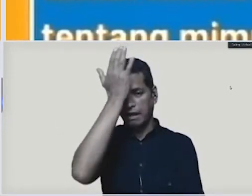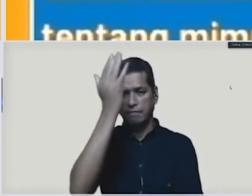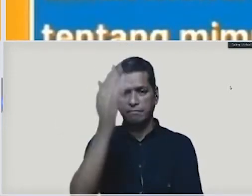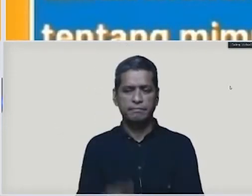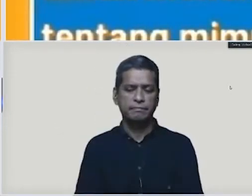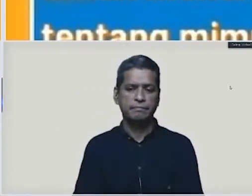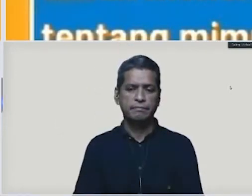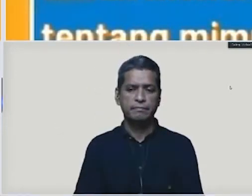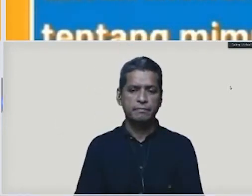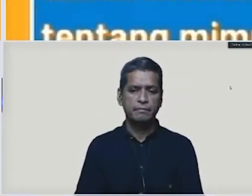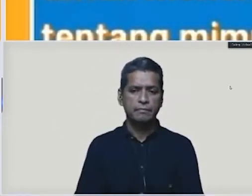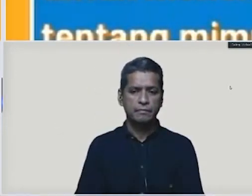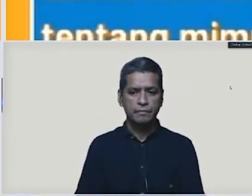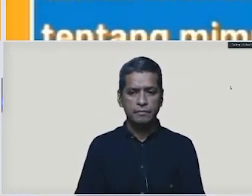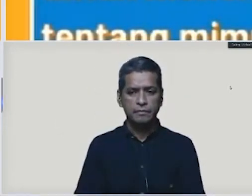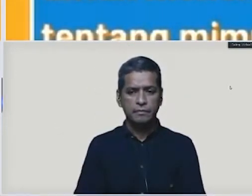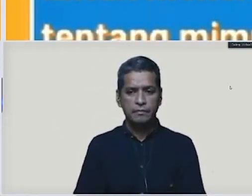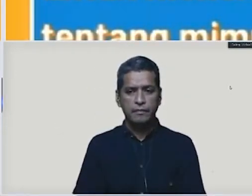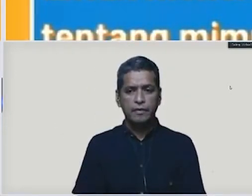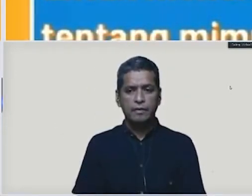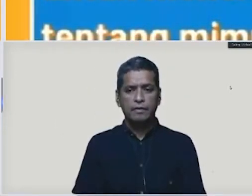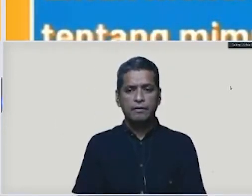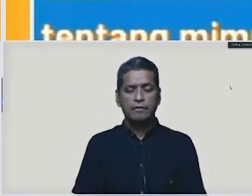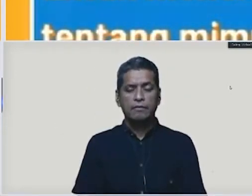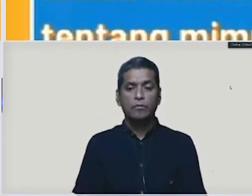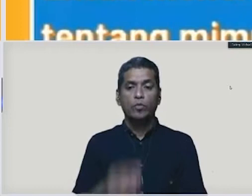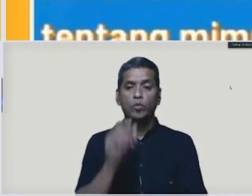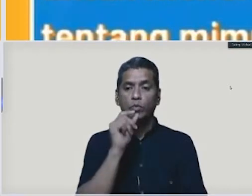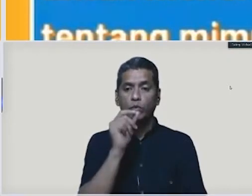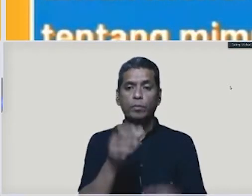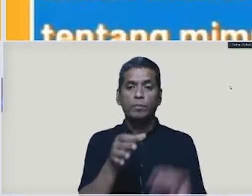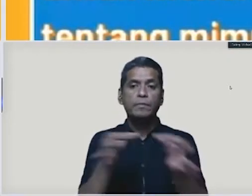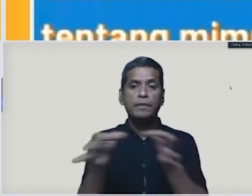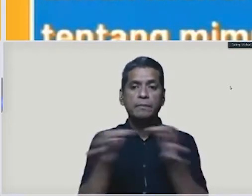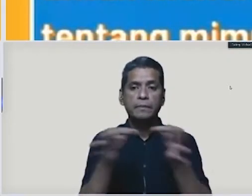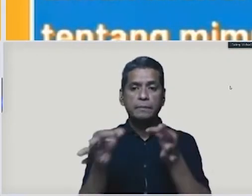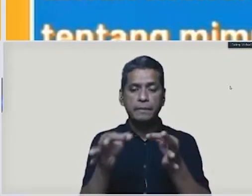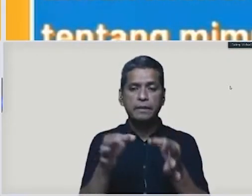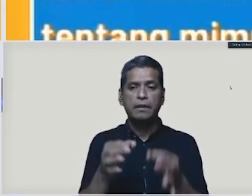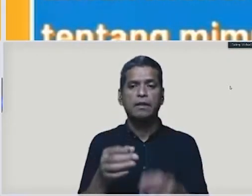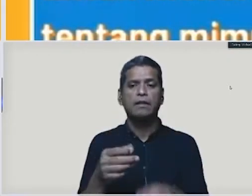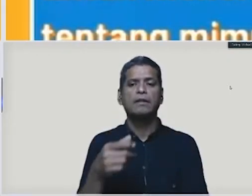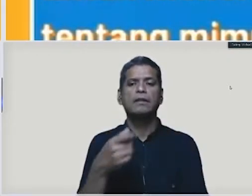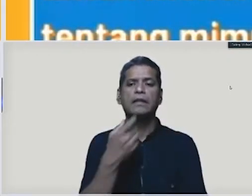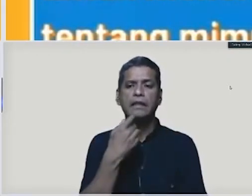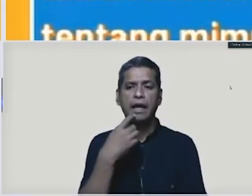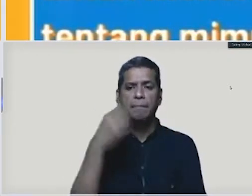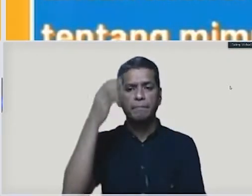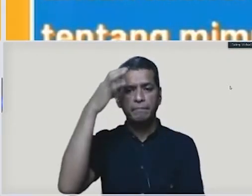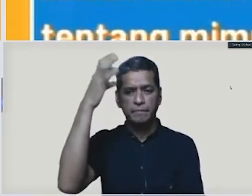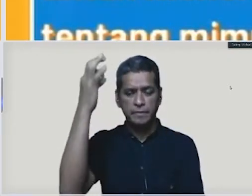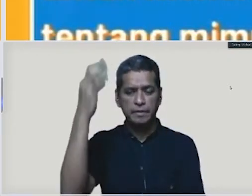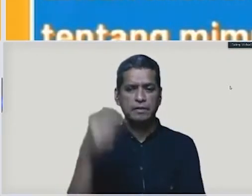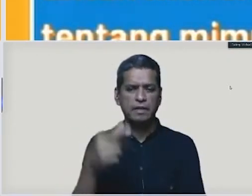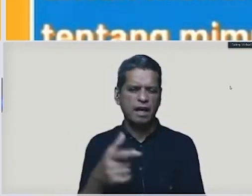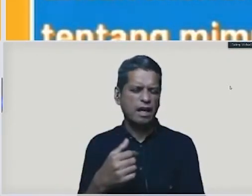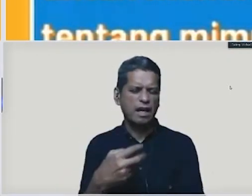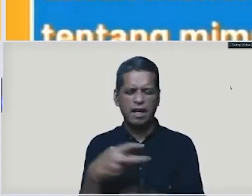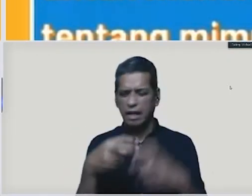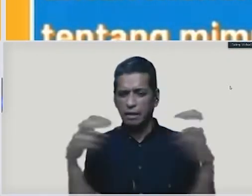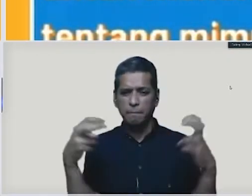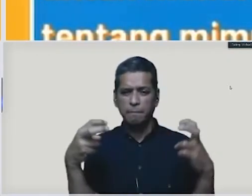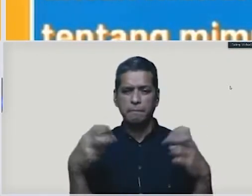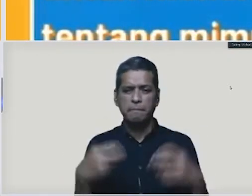untuk menerangkan kepada dia tentang mimpinya itu sangat menarik karena